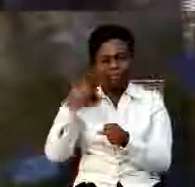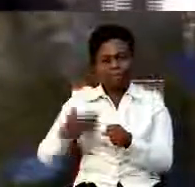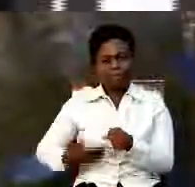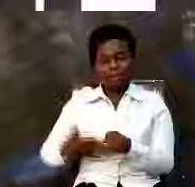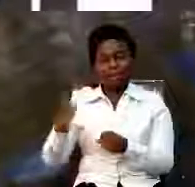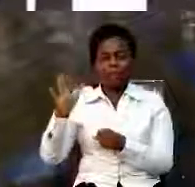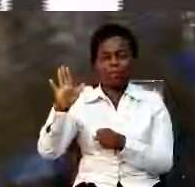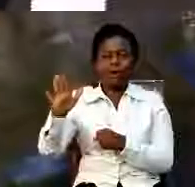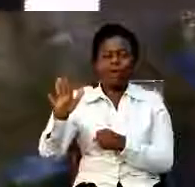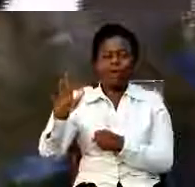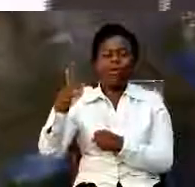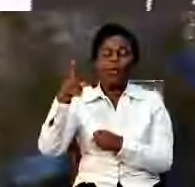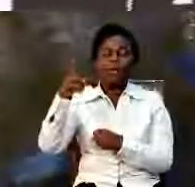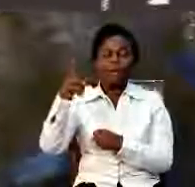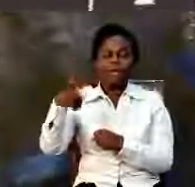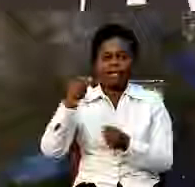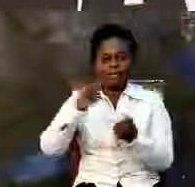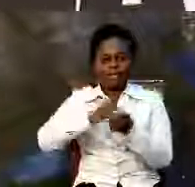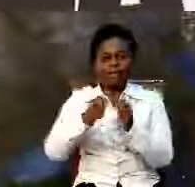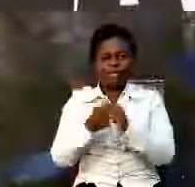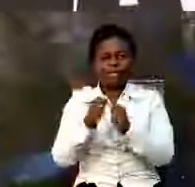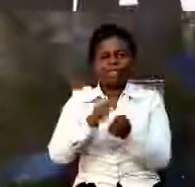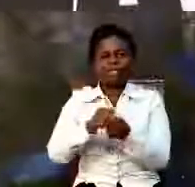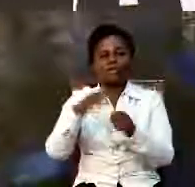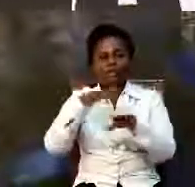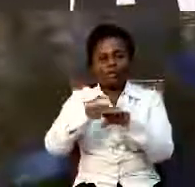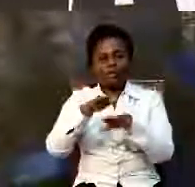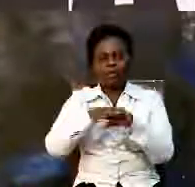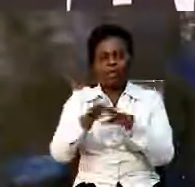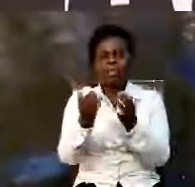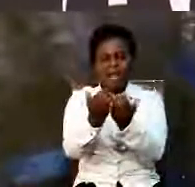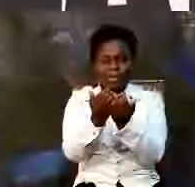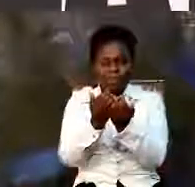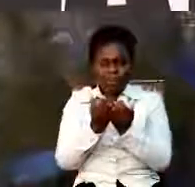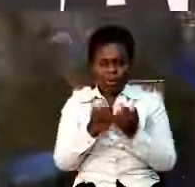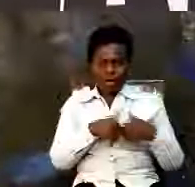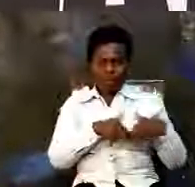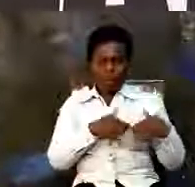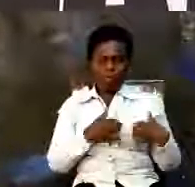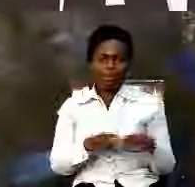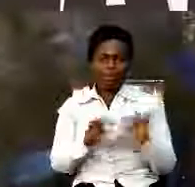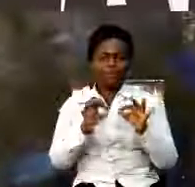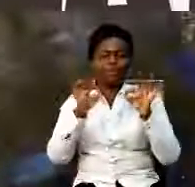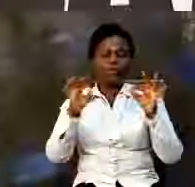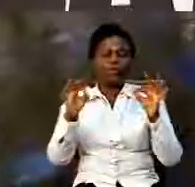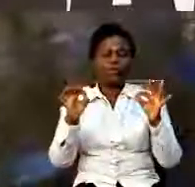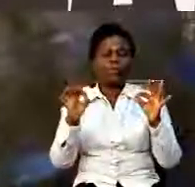ili hiyo tatizo unalomwambia alipokee kwa moyo mkunjufu. Bwana asifiwe sana.